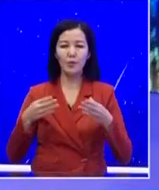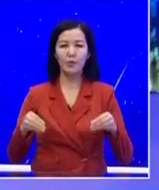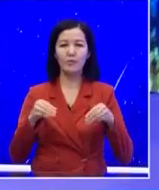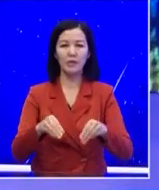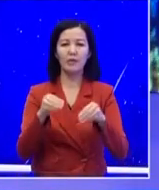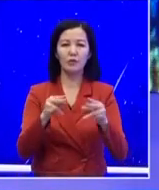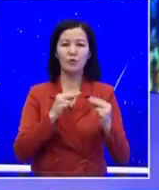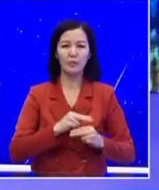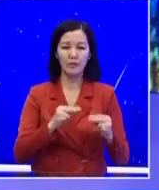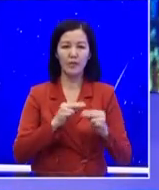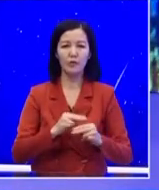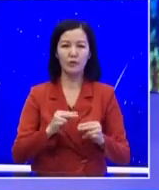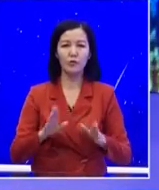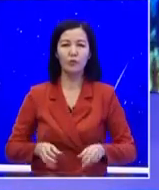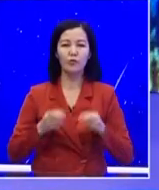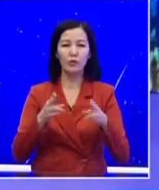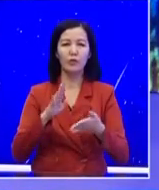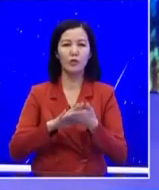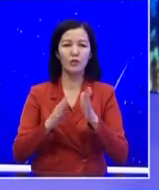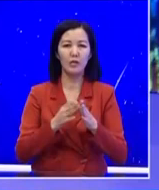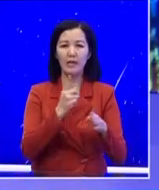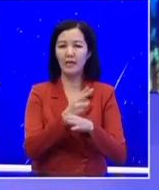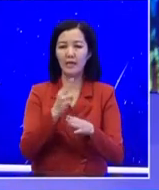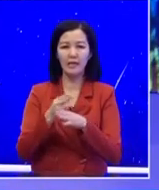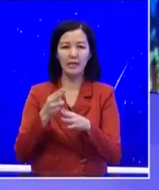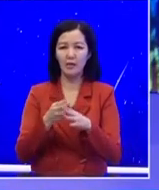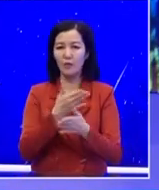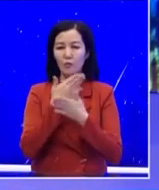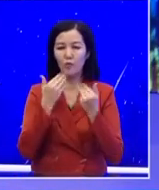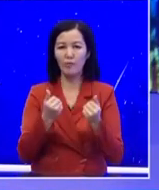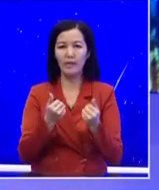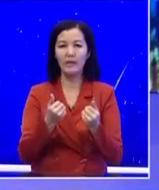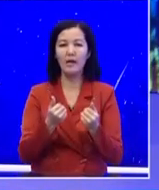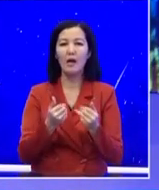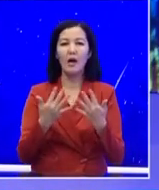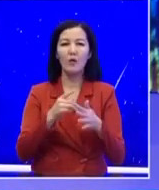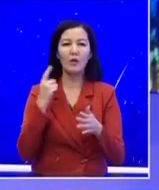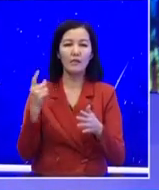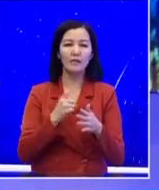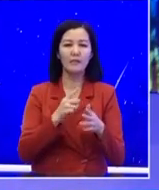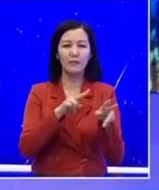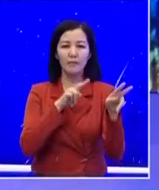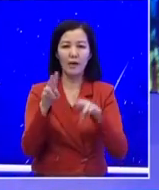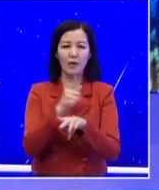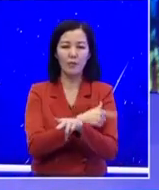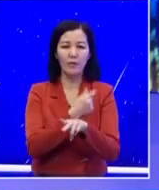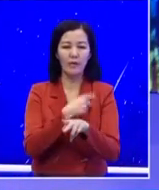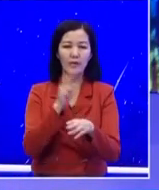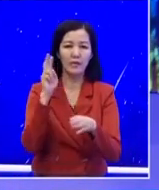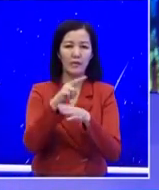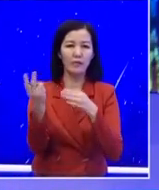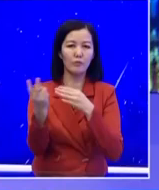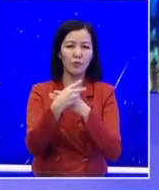Көктемгі егіс жұмыстары үшін төтенше жағдай теже болмайды. Жауапты науқан кезінде шаруалардың бақылау бекеттерінен кедергісіз